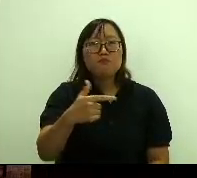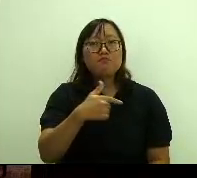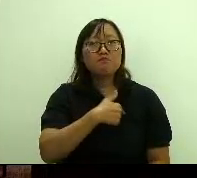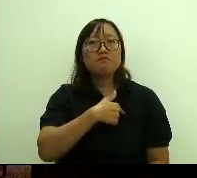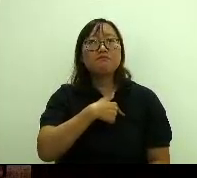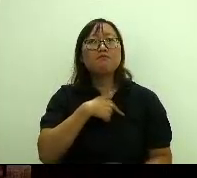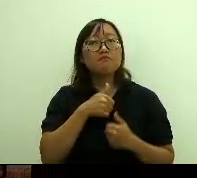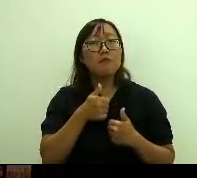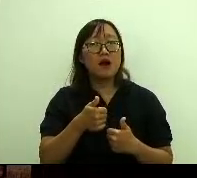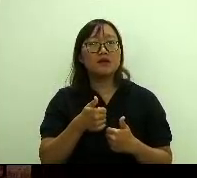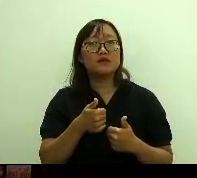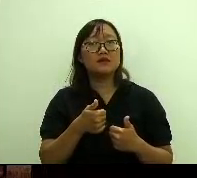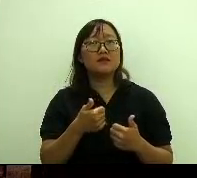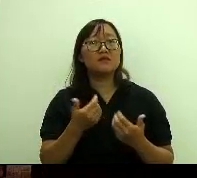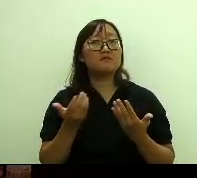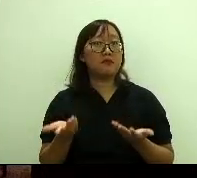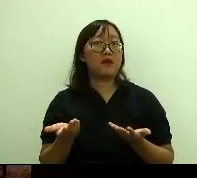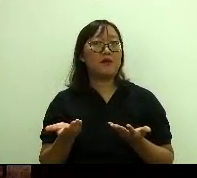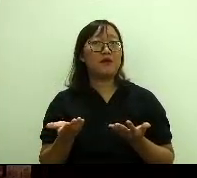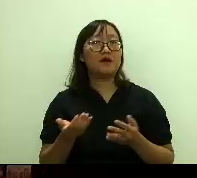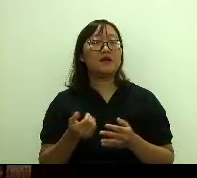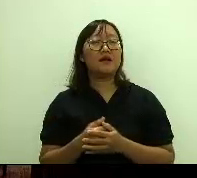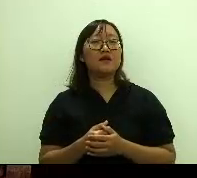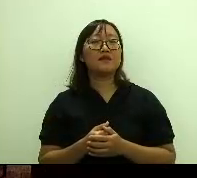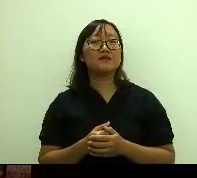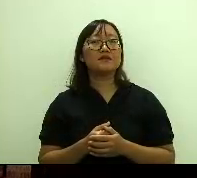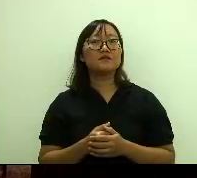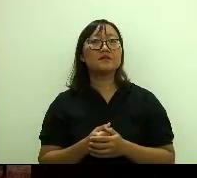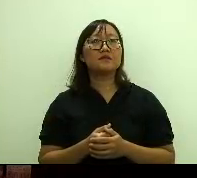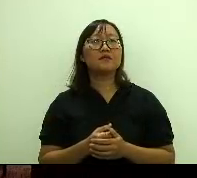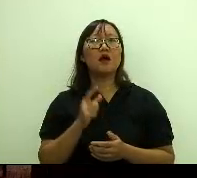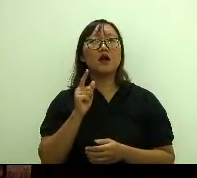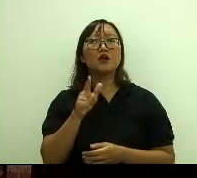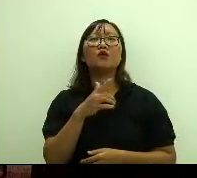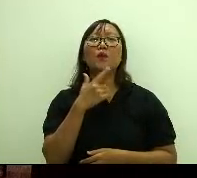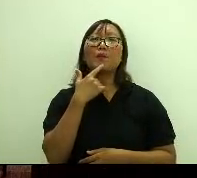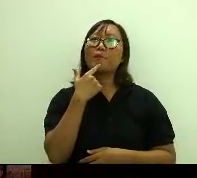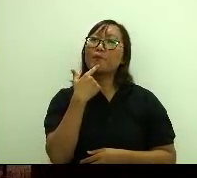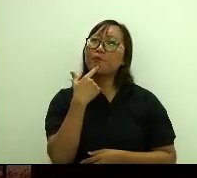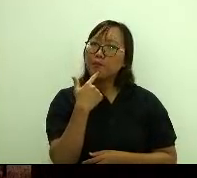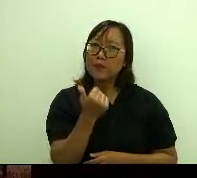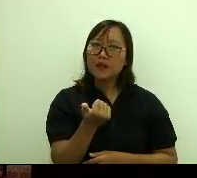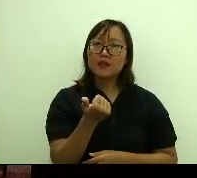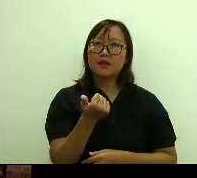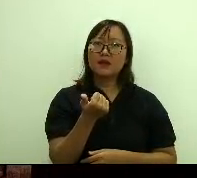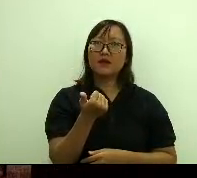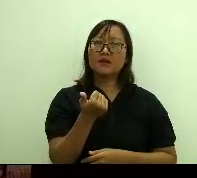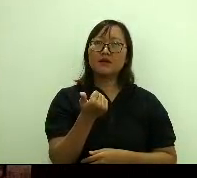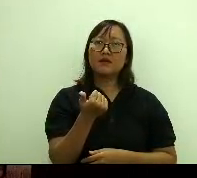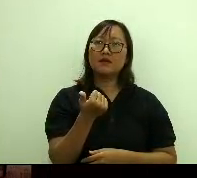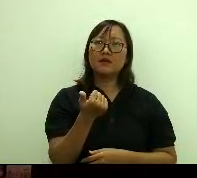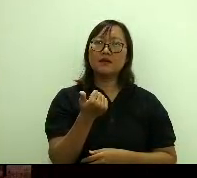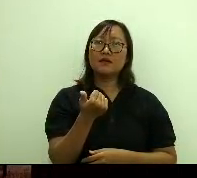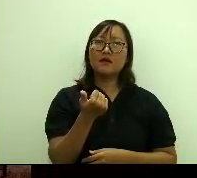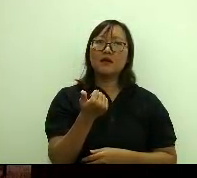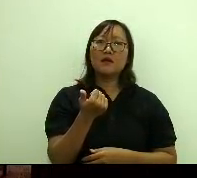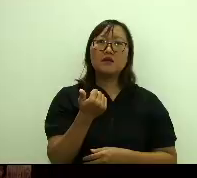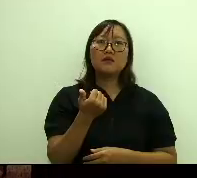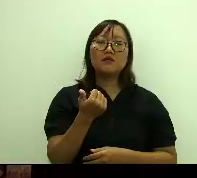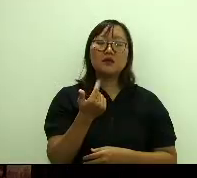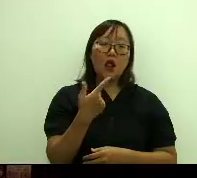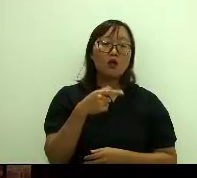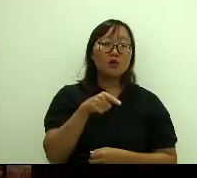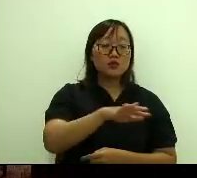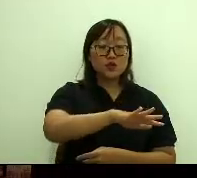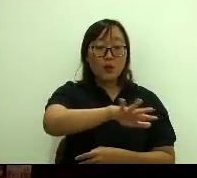sini sama pentingnya kebaikan bersama itu sama pentingnya dengan kebaikan individu.